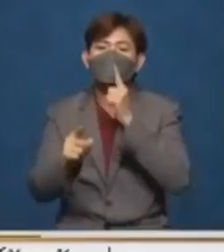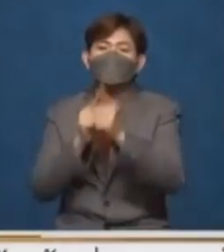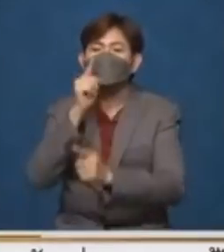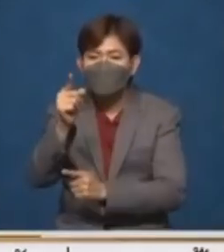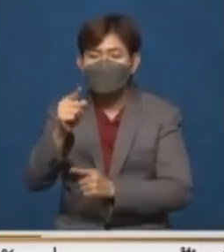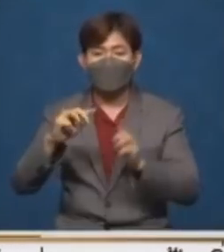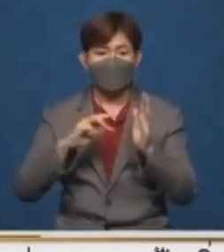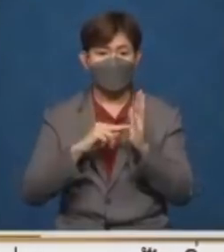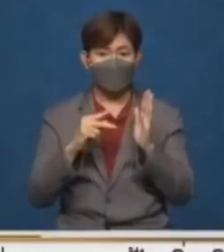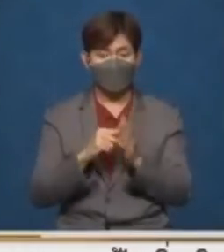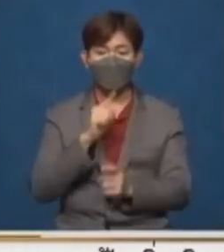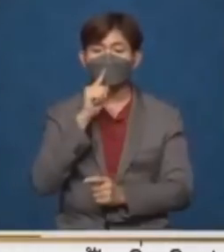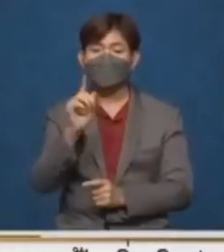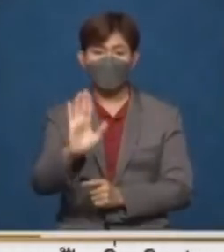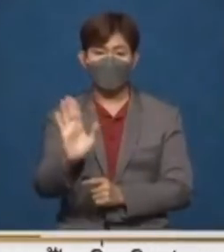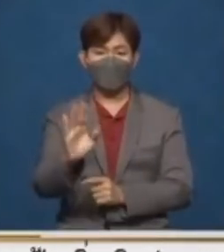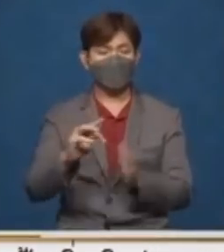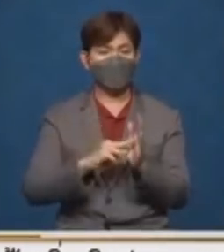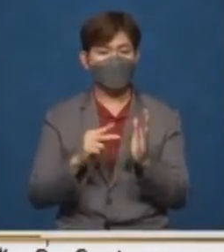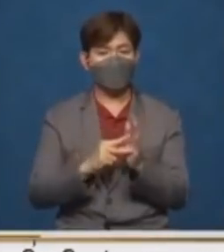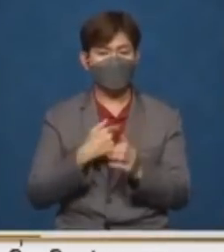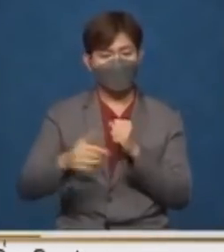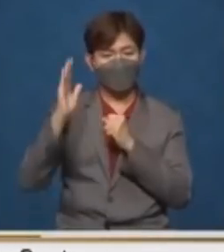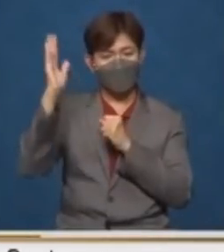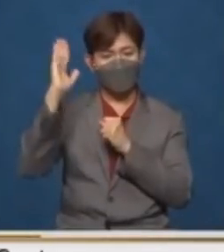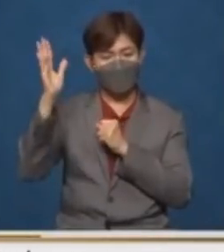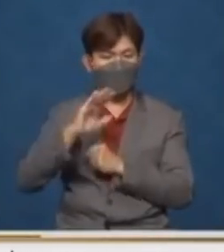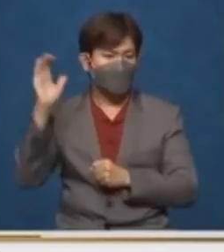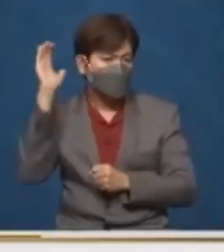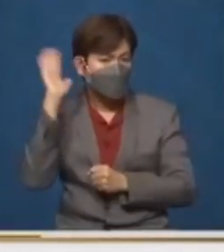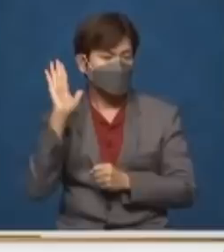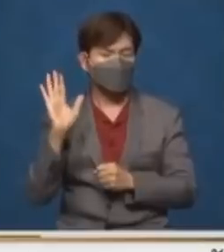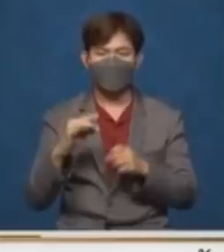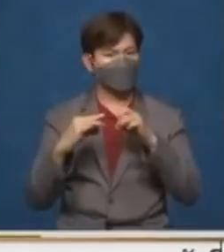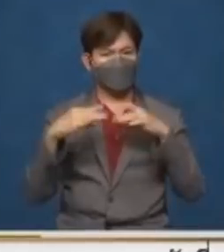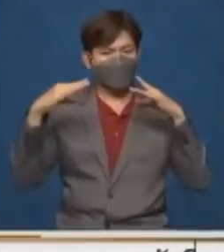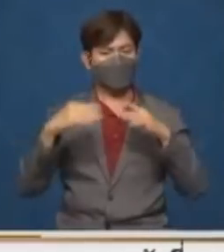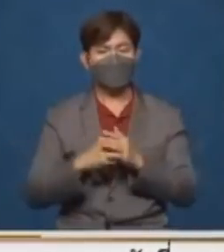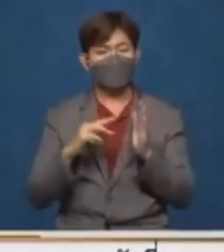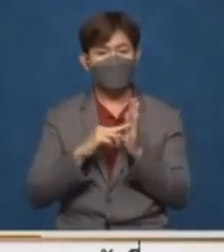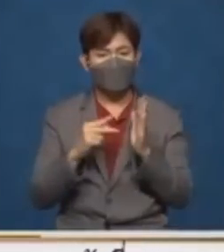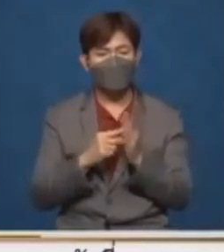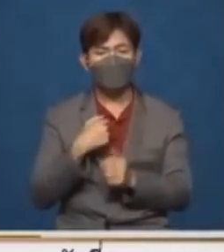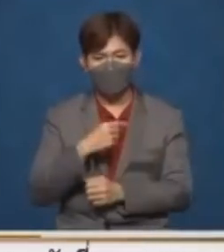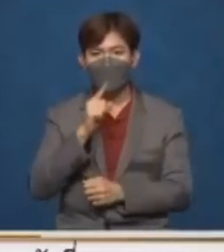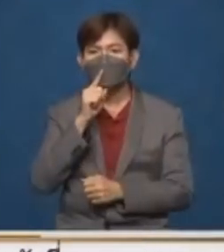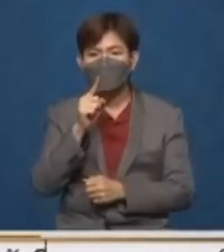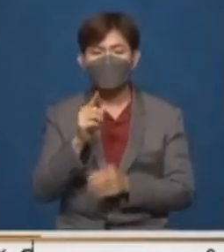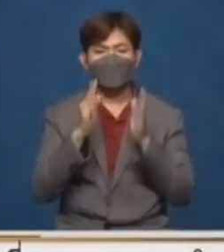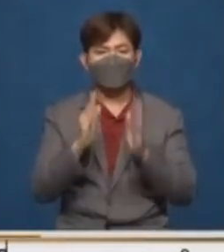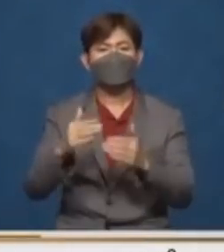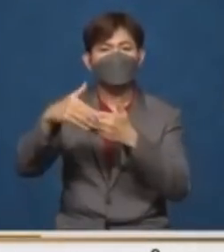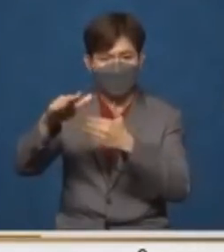การไม่เกลาหา ย่อมไม่ใช่การอภิปกบมาไวบางใจย่มจะมีการพาดพิงถึงปุ๊กคนอื่น